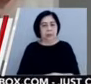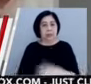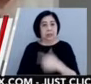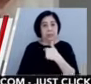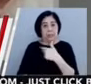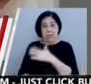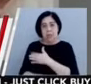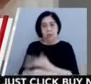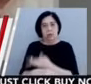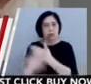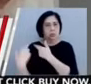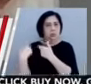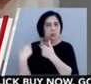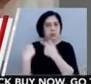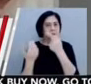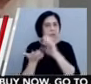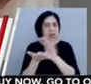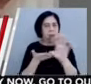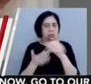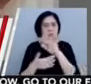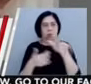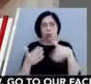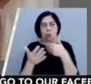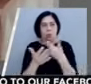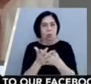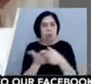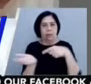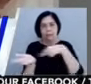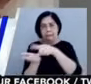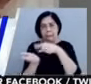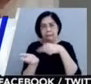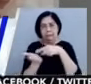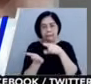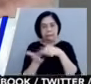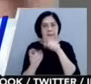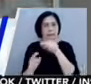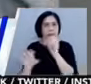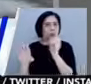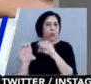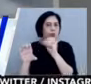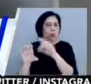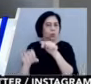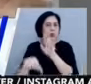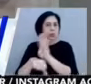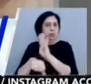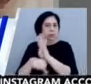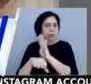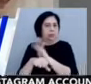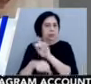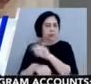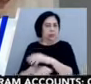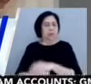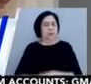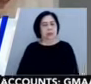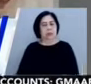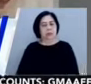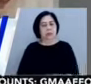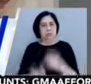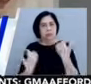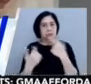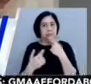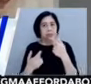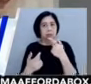namin lahat nung mga payment doun sa negosyo doun pumapasok lahat paggising daw ng anak